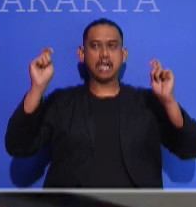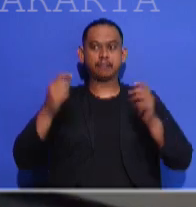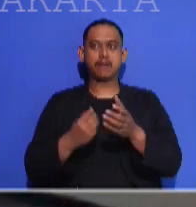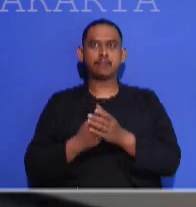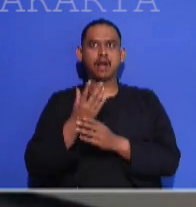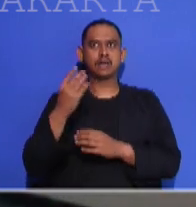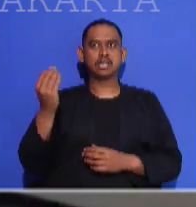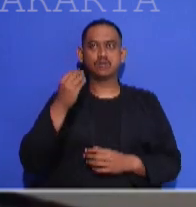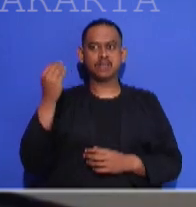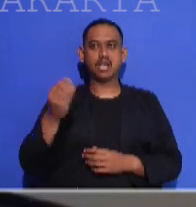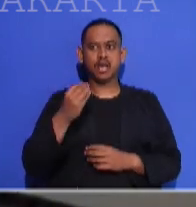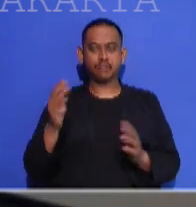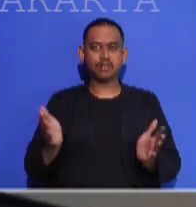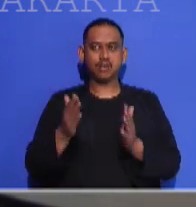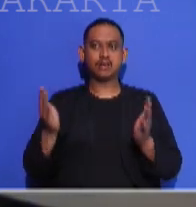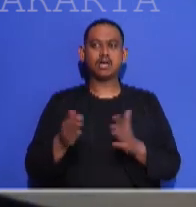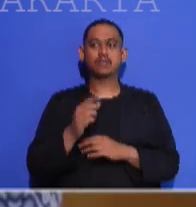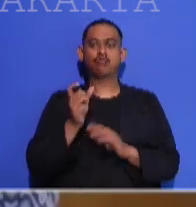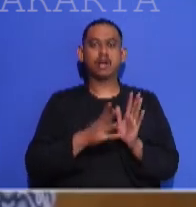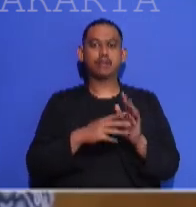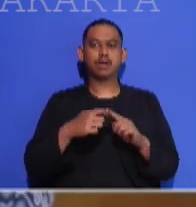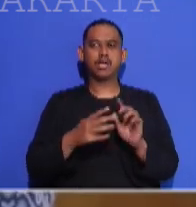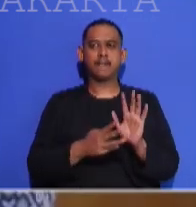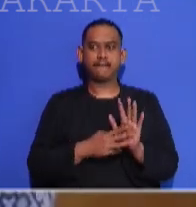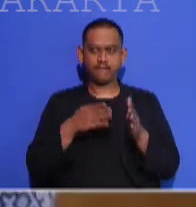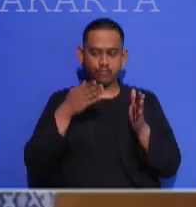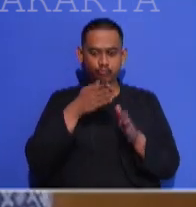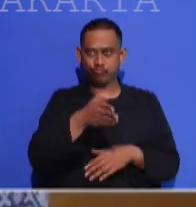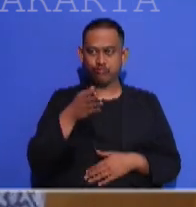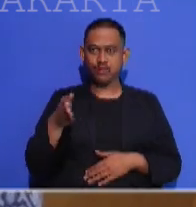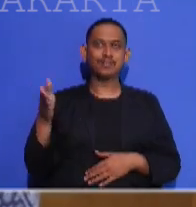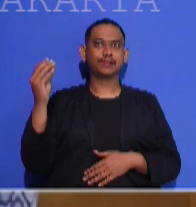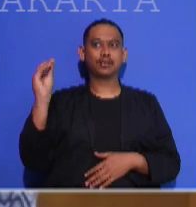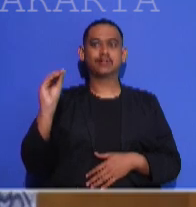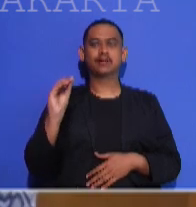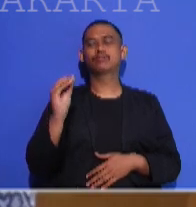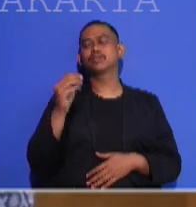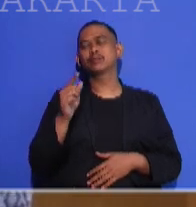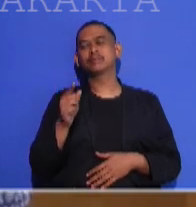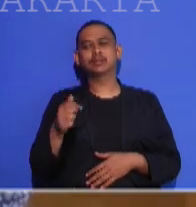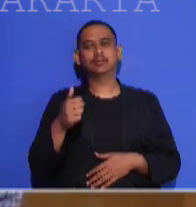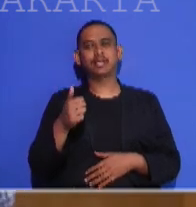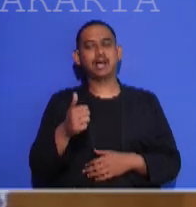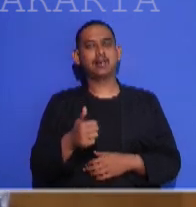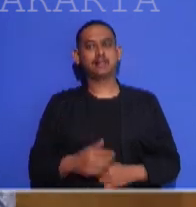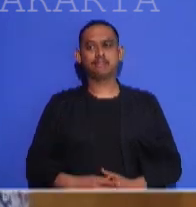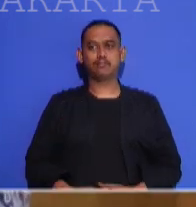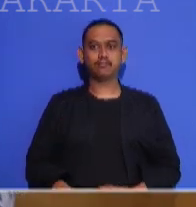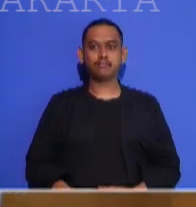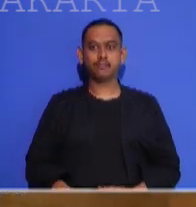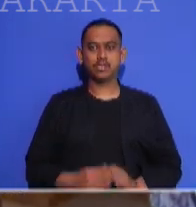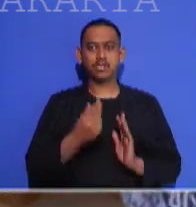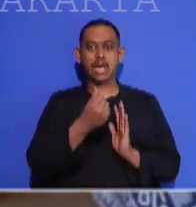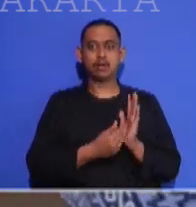pariwisata dan pemberdayaan UMKM kunjungan ini dipimpin oleh asisten Sekda bidang administrasi umum Eka Suryo